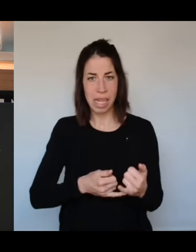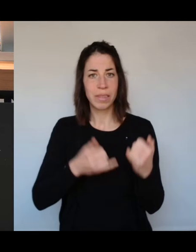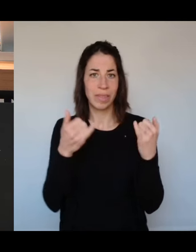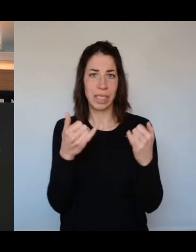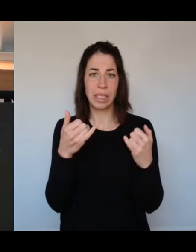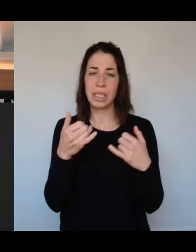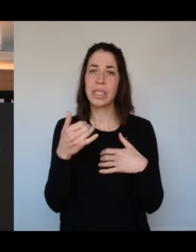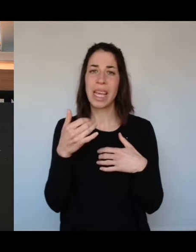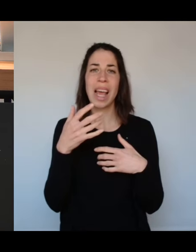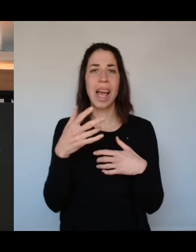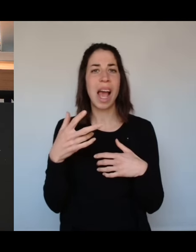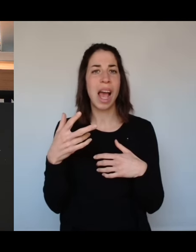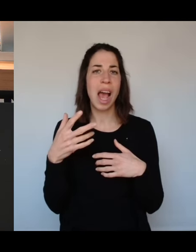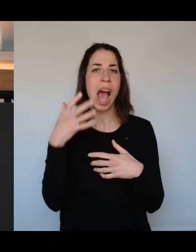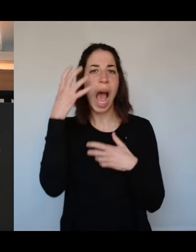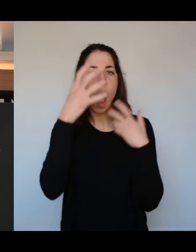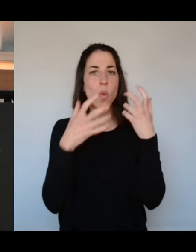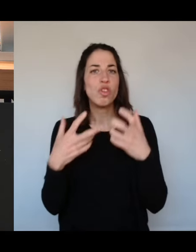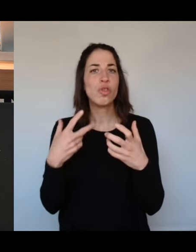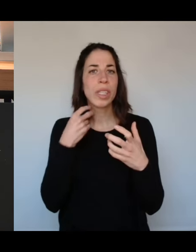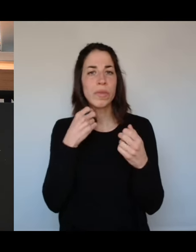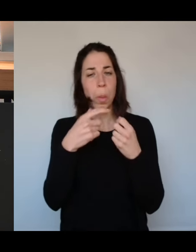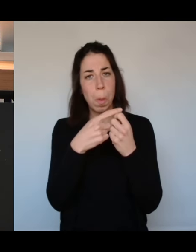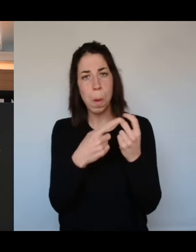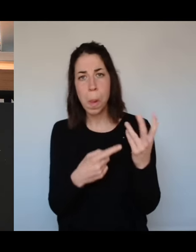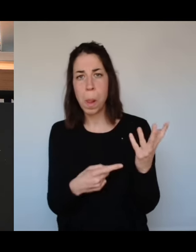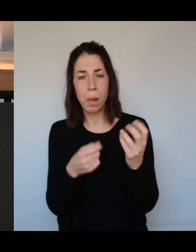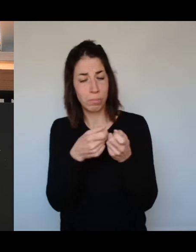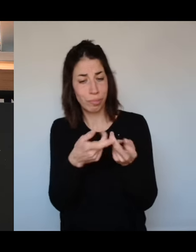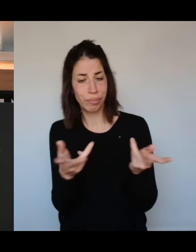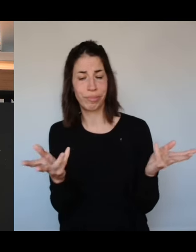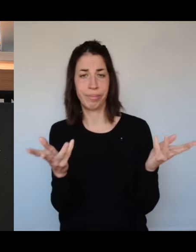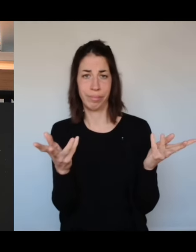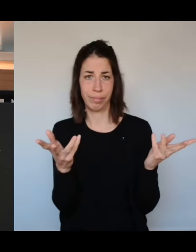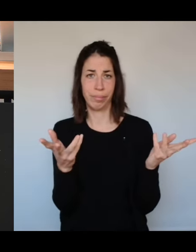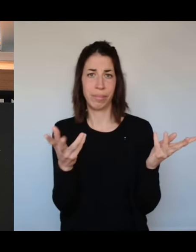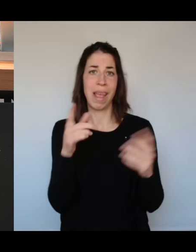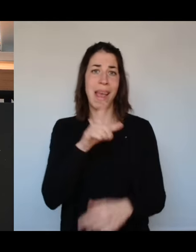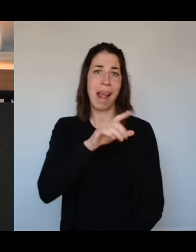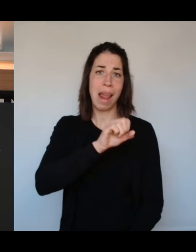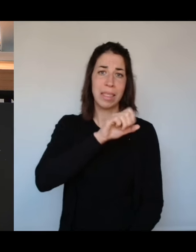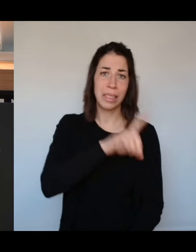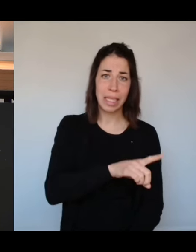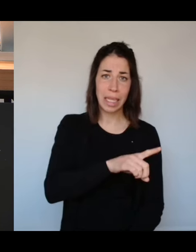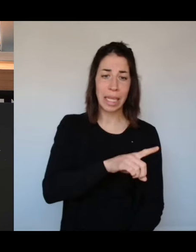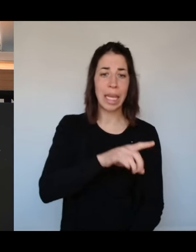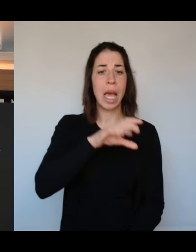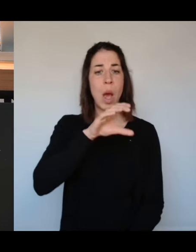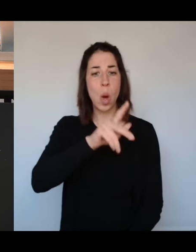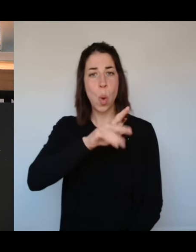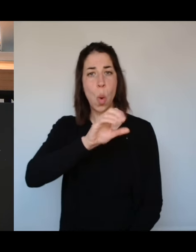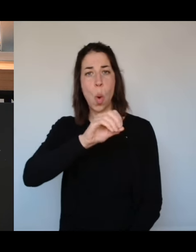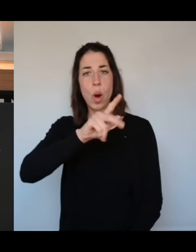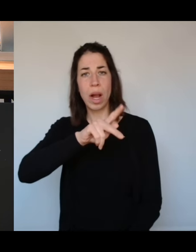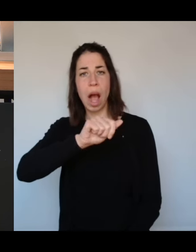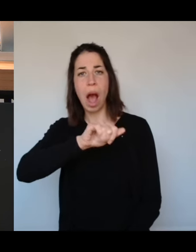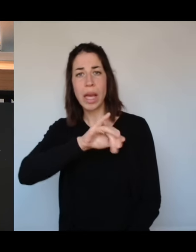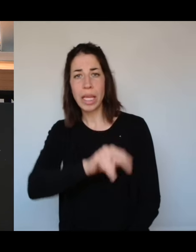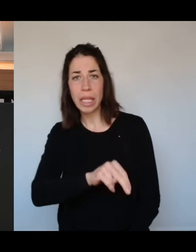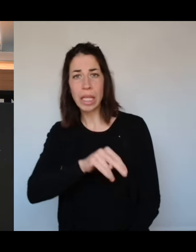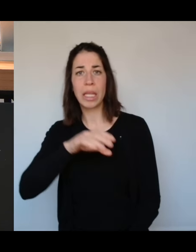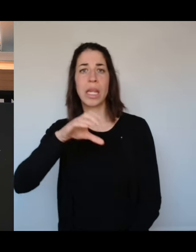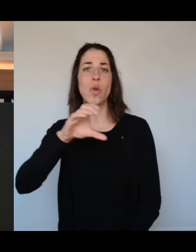Crack, Ecstasy, Speed, Heroin, Crystal Meth und alles, was einen gesunden Menschen zerstören